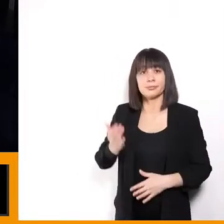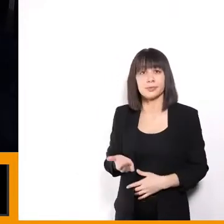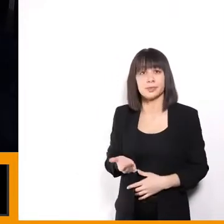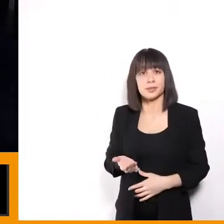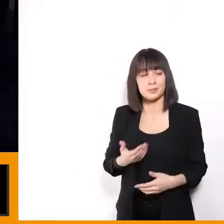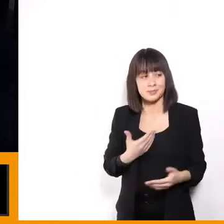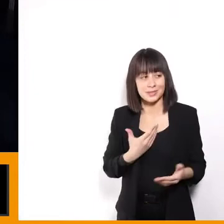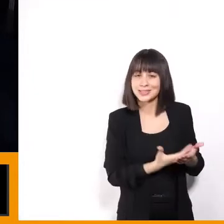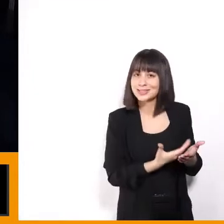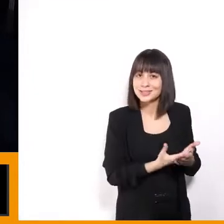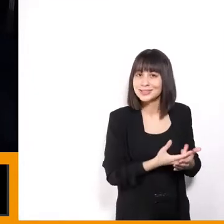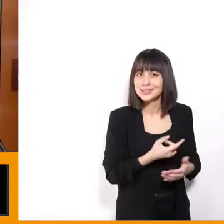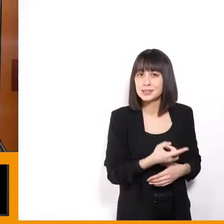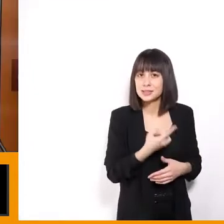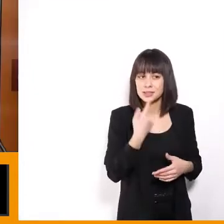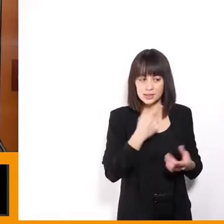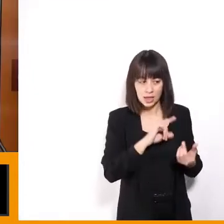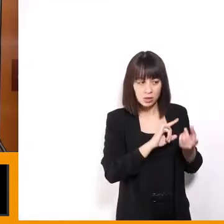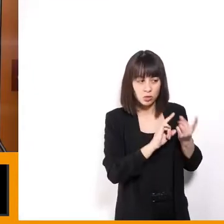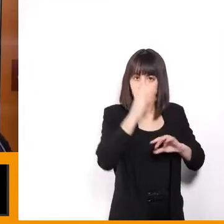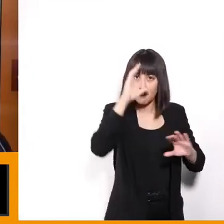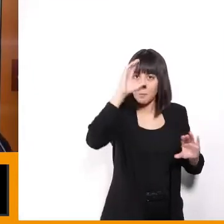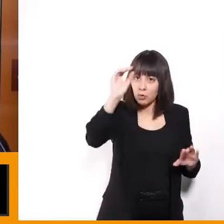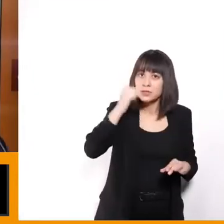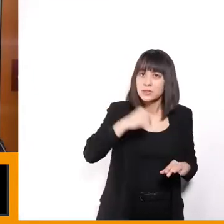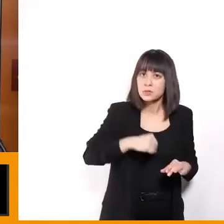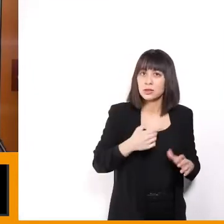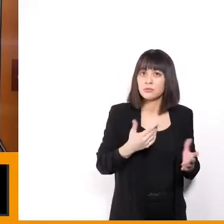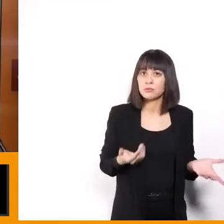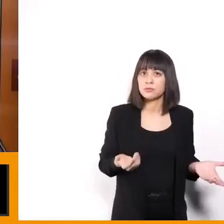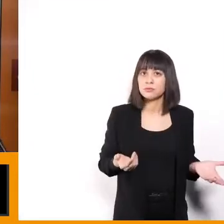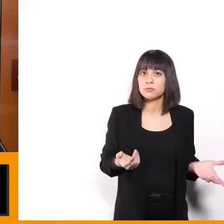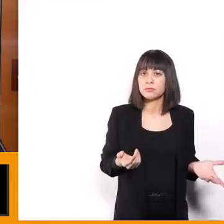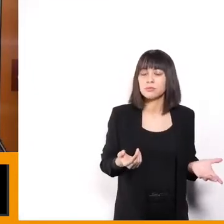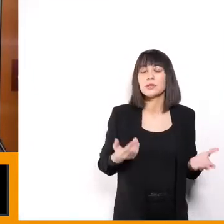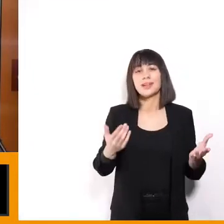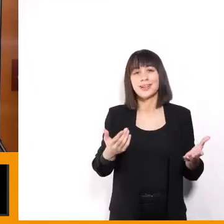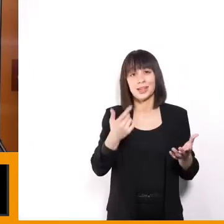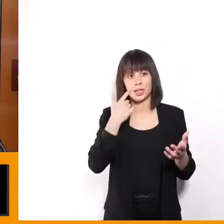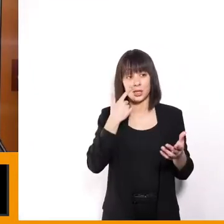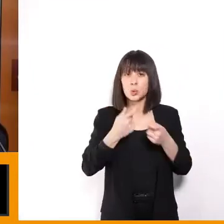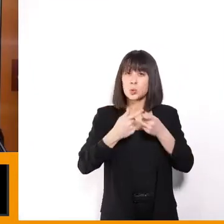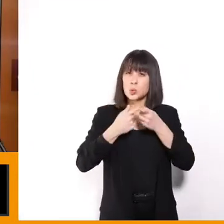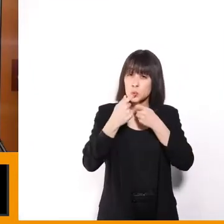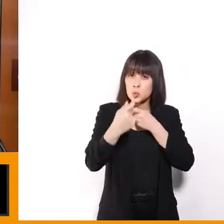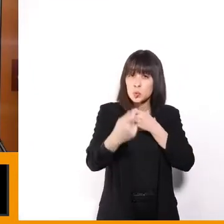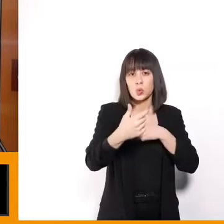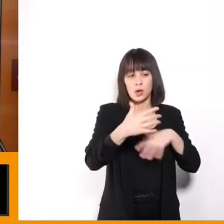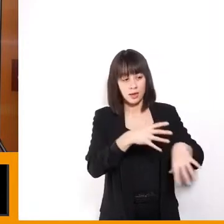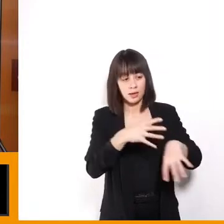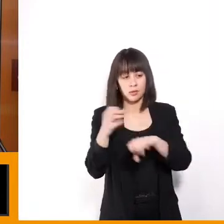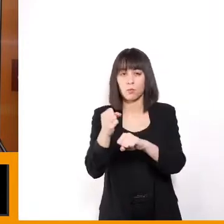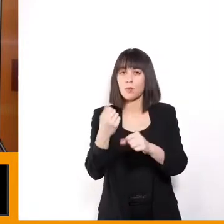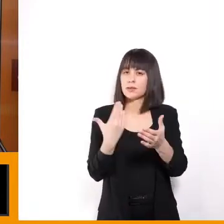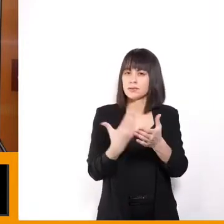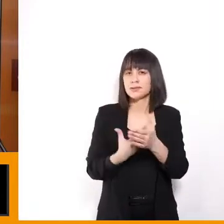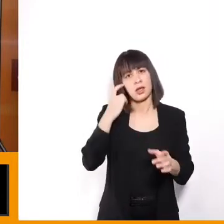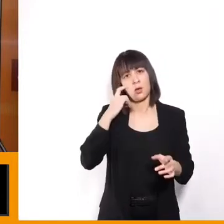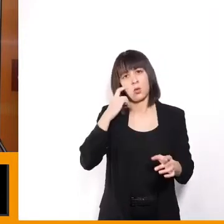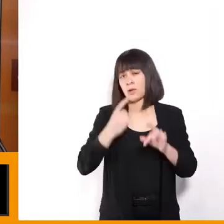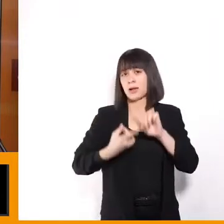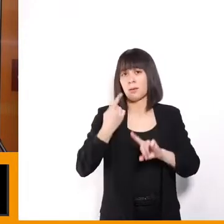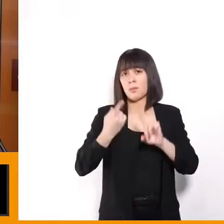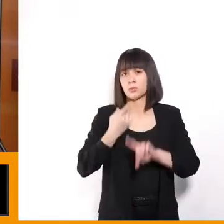professionnaliser, d'améliorer et surtout rendre le métier attractif. Et la remarque concernant la durée dans le temps est essentielle. On a parfois des accompagnants